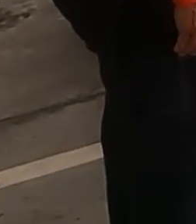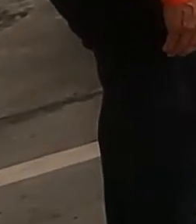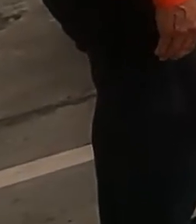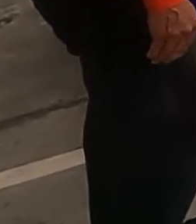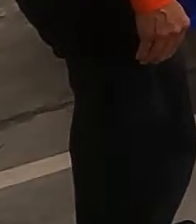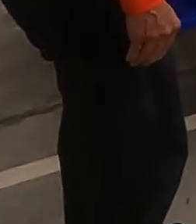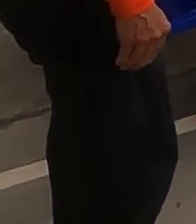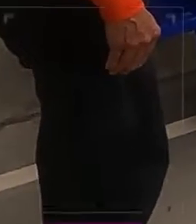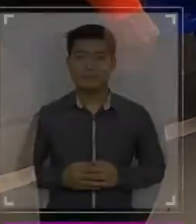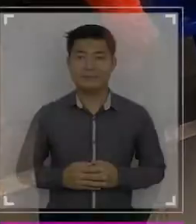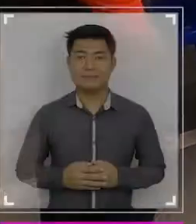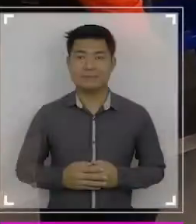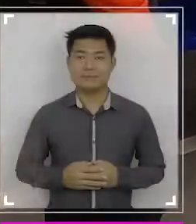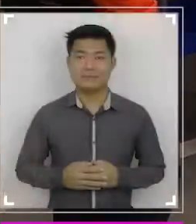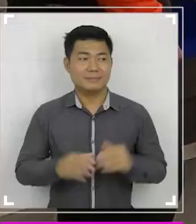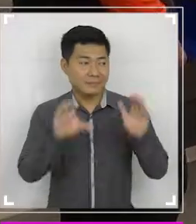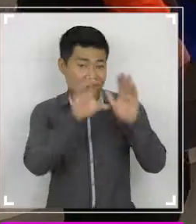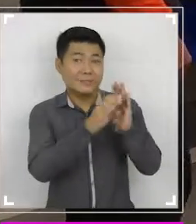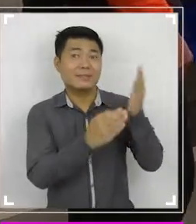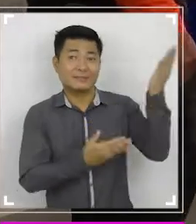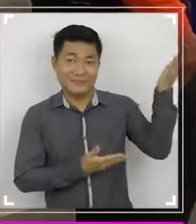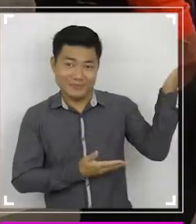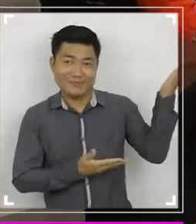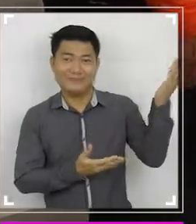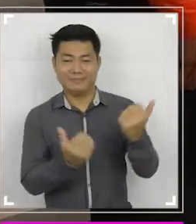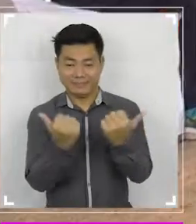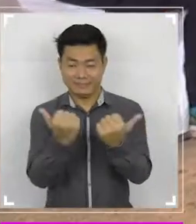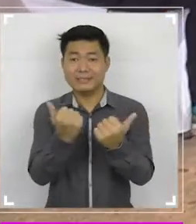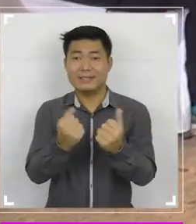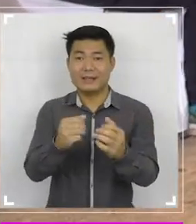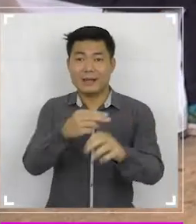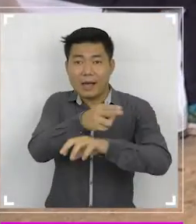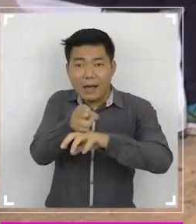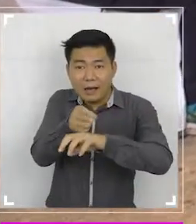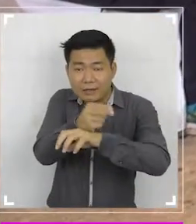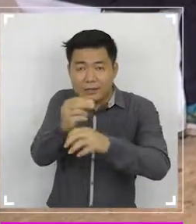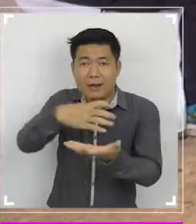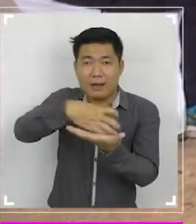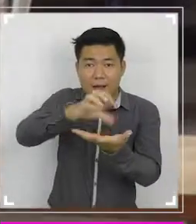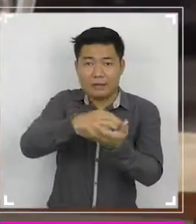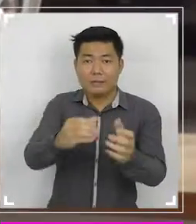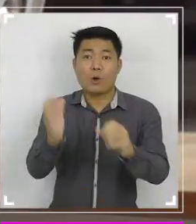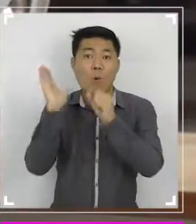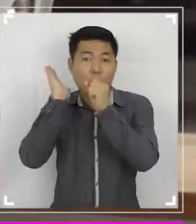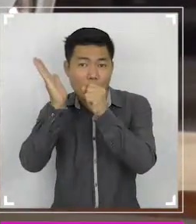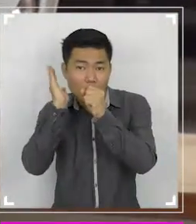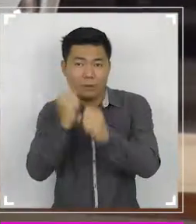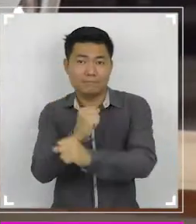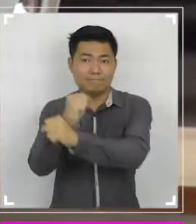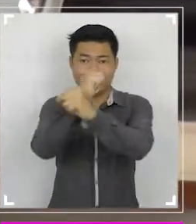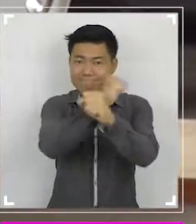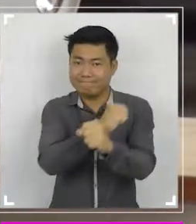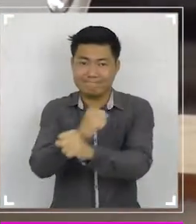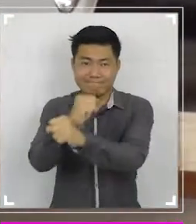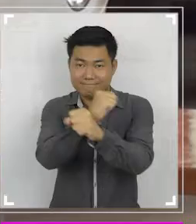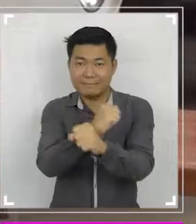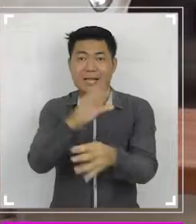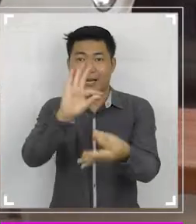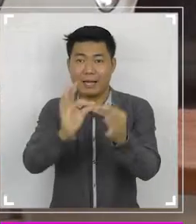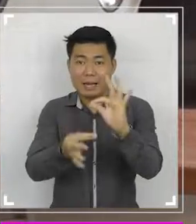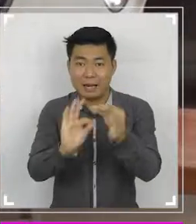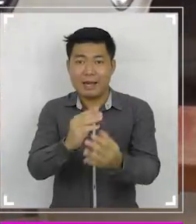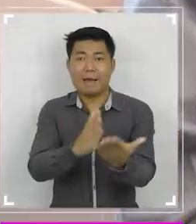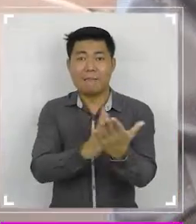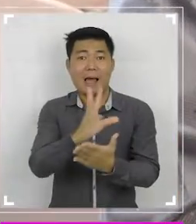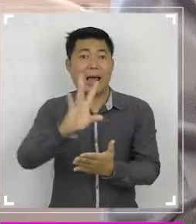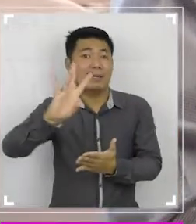ประเมินราคาแล้วประมาณ200ล้านครับ ภาพบรรยากาศที่เห็นอยู่นี้เป็นการถ่ายทอดความรู้โดยวิทยากรจากศูนย์ป้องกันและบรรเทาสาธารณ